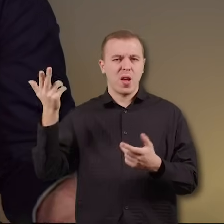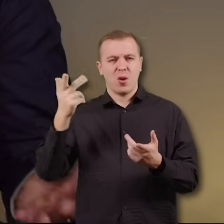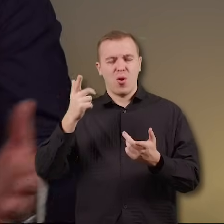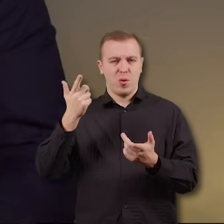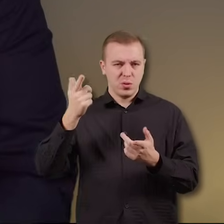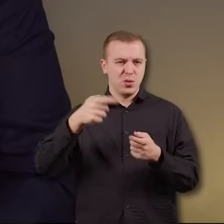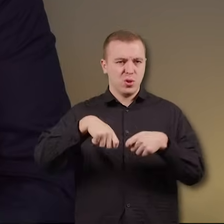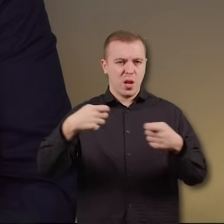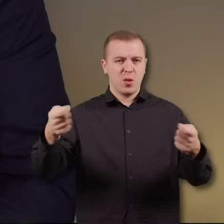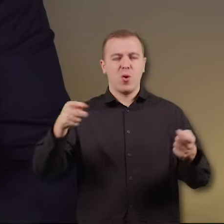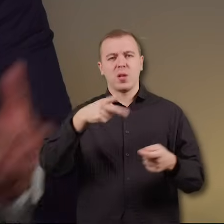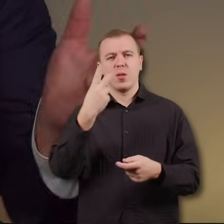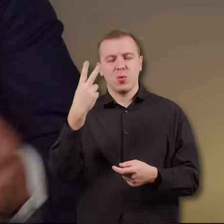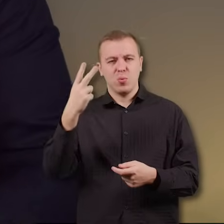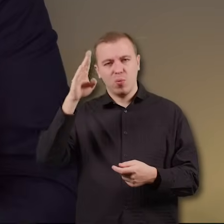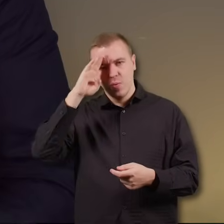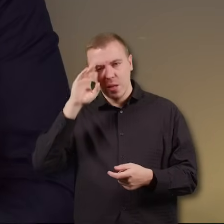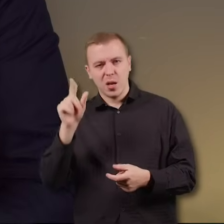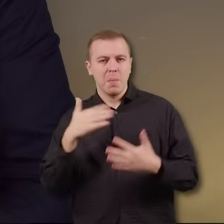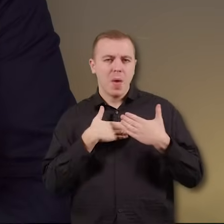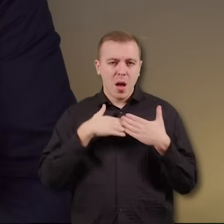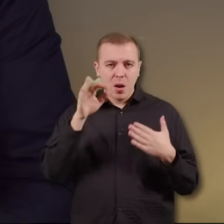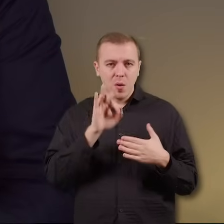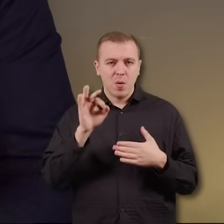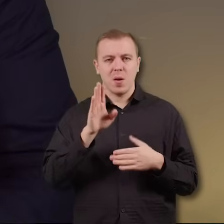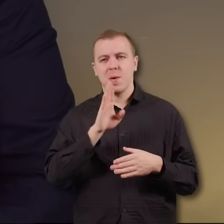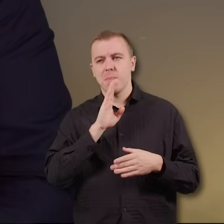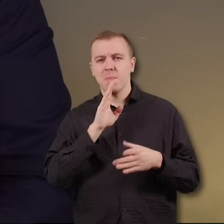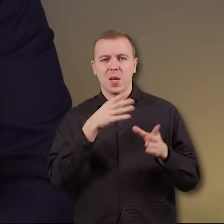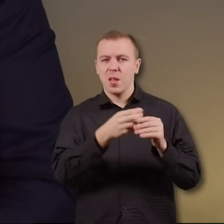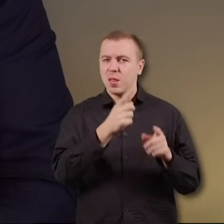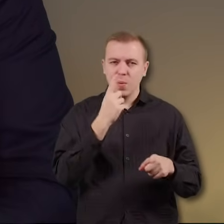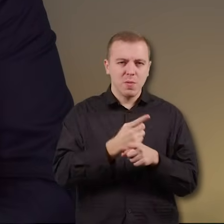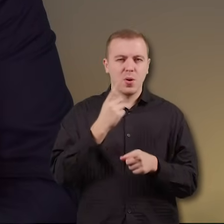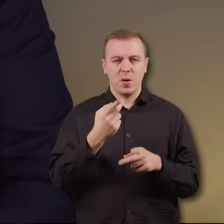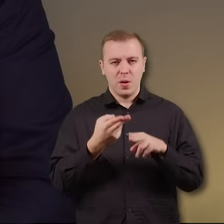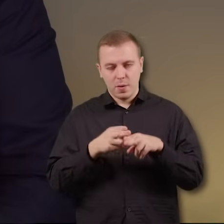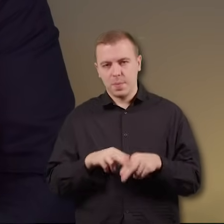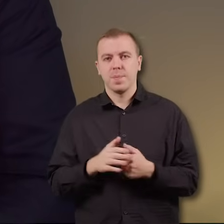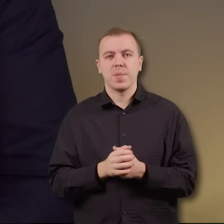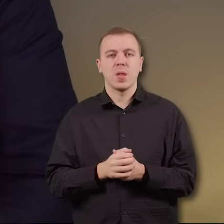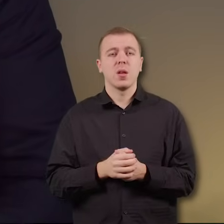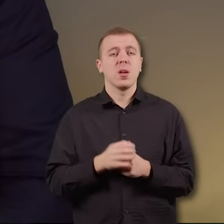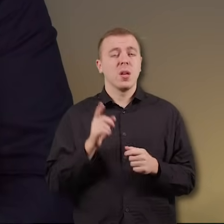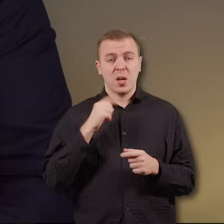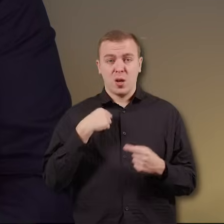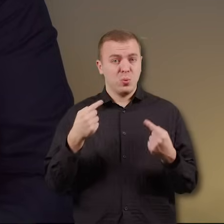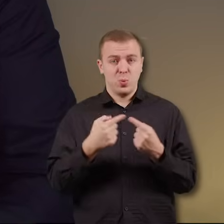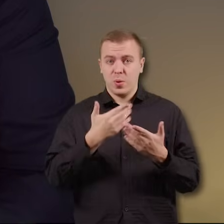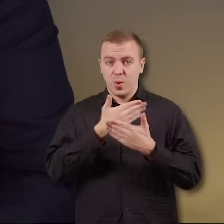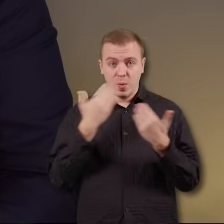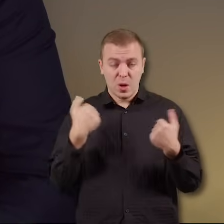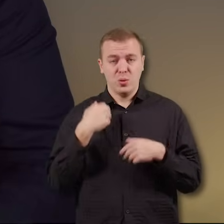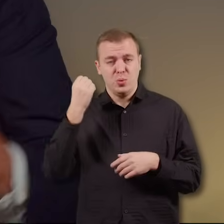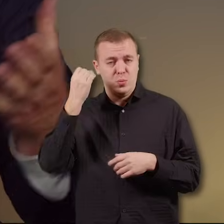Dalino, o ten dviejų princų meilė ir su mergaitėm negalima, ten tokios knygelės ir taip toliau. Ir be mūsų sutikimo. Tai